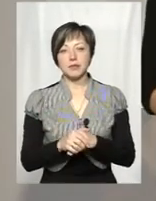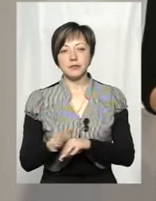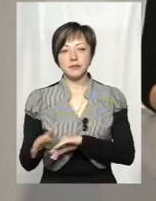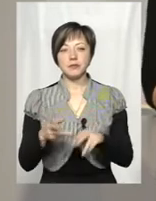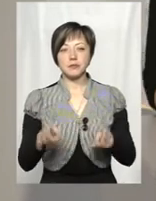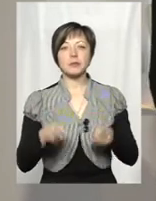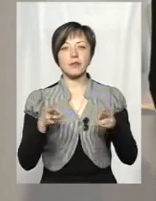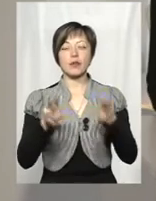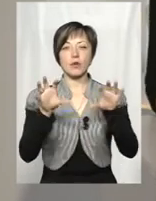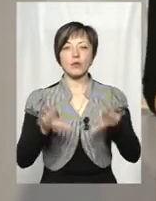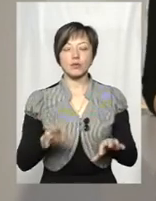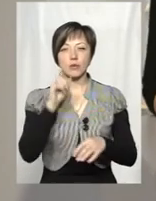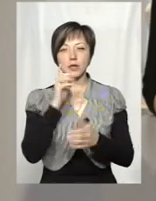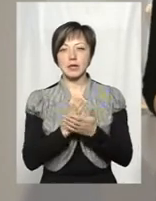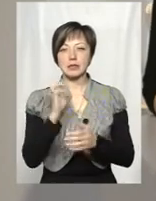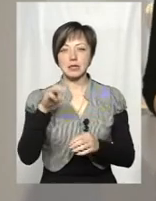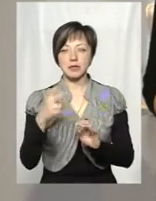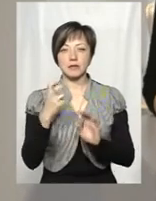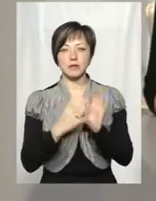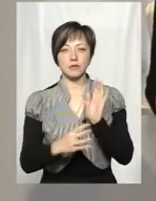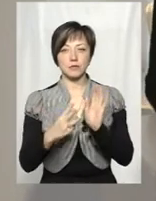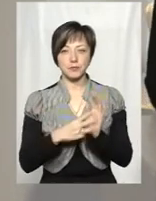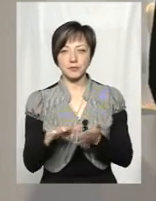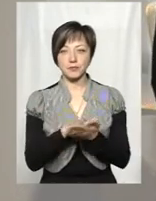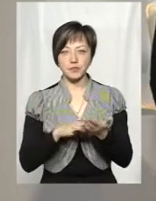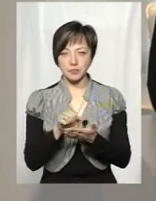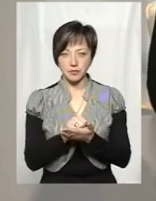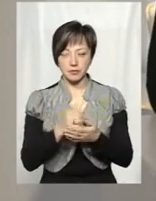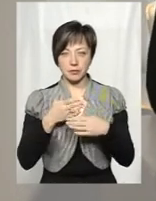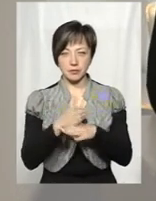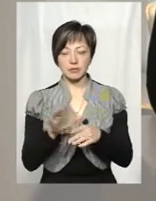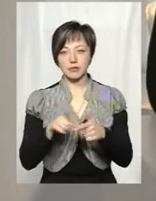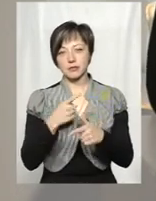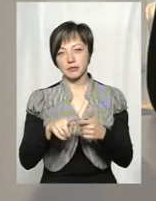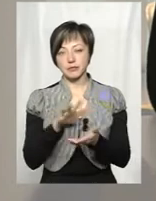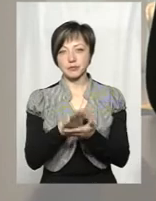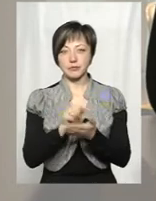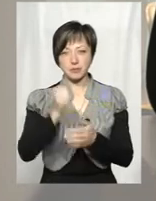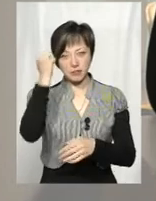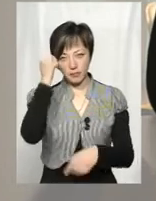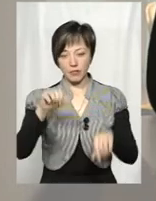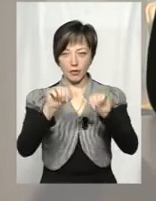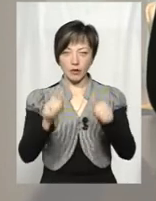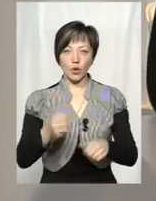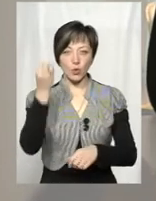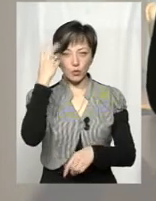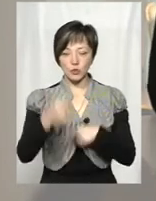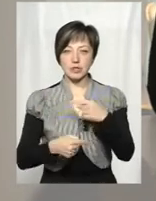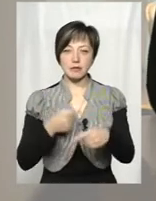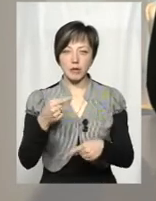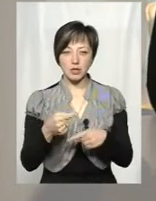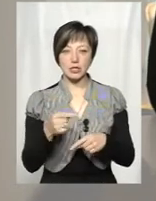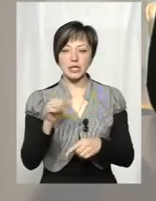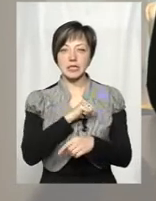кодексі України є стаття 298 «Знищення, руйнування або пошкодження пам'яток, об'єктів культурної спадщини